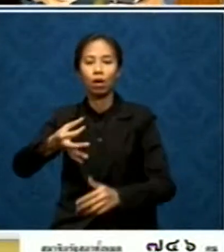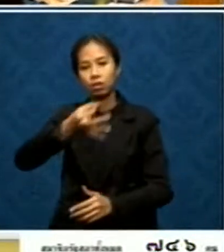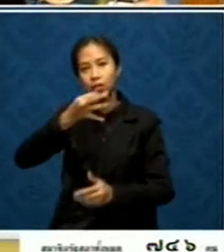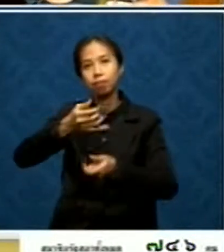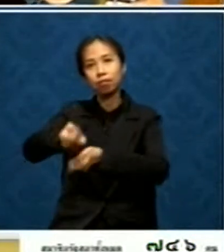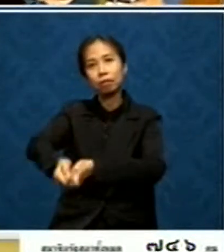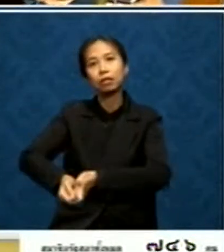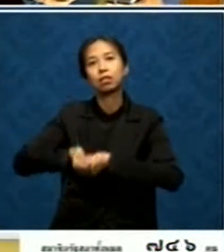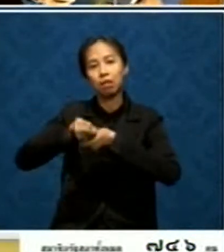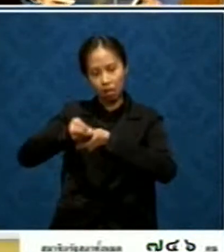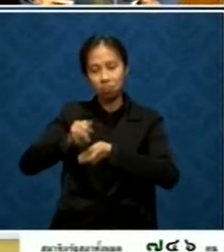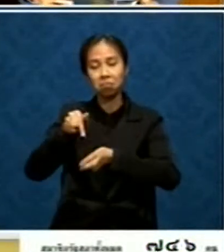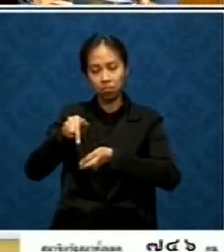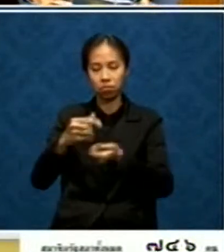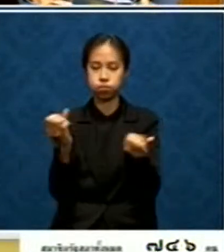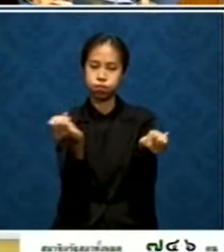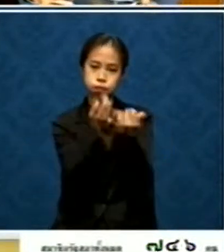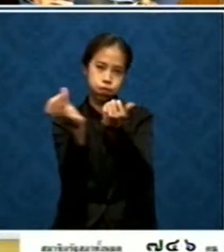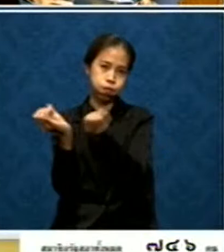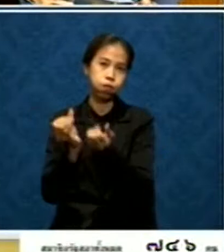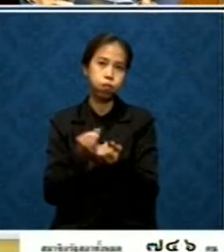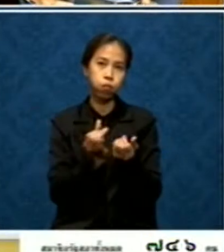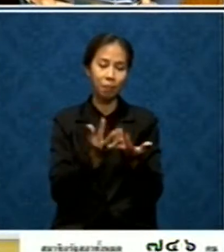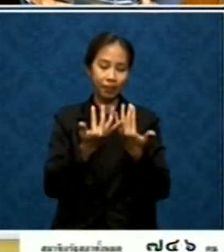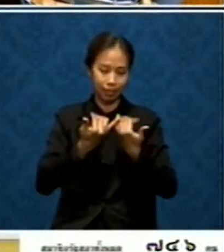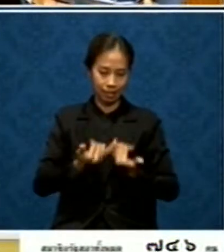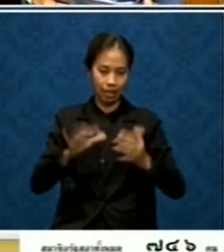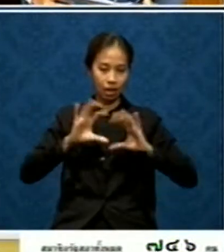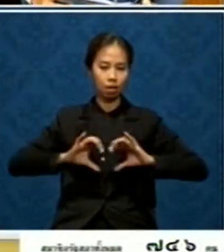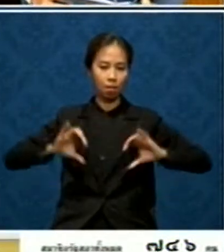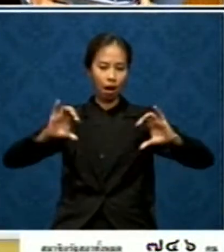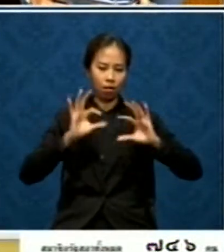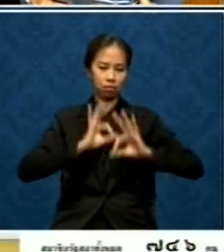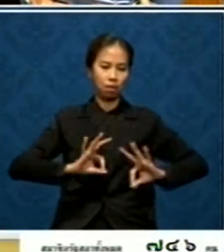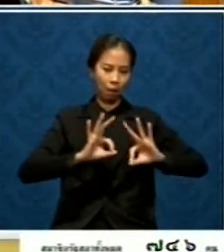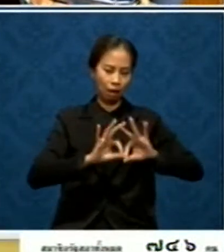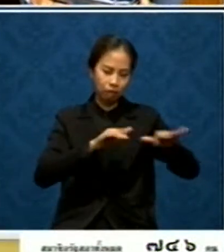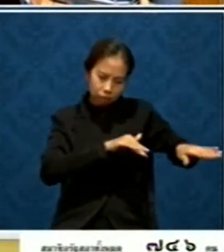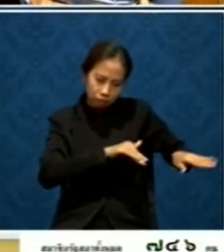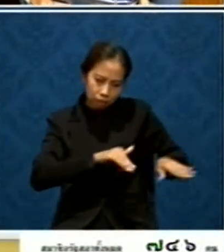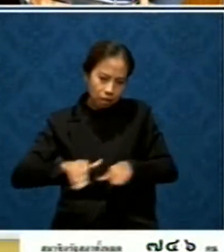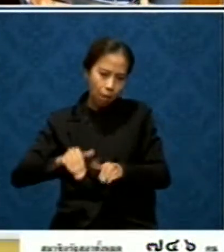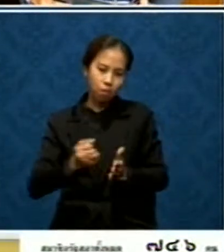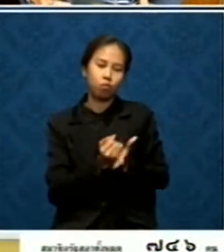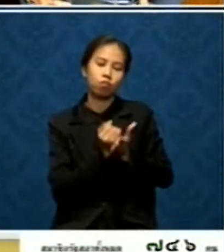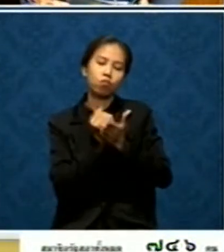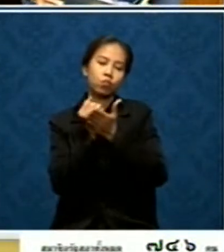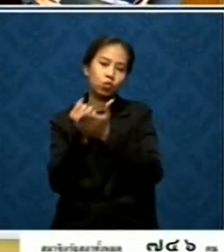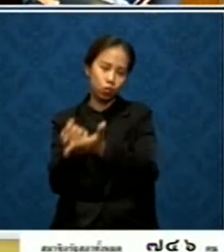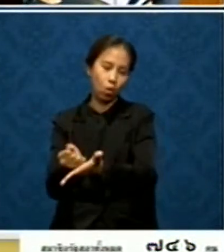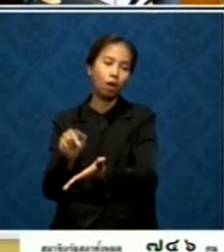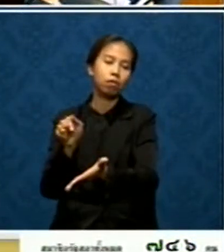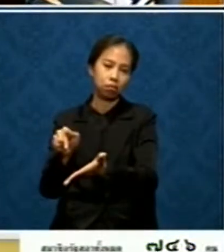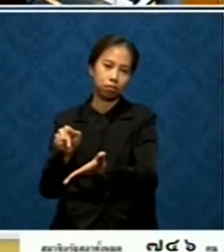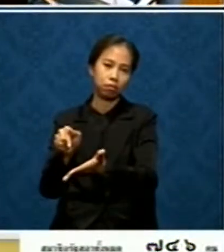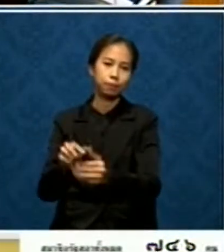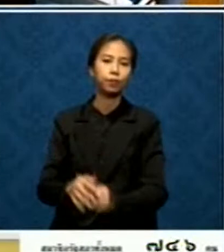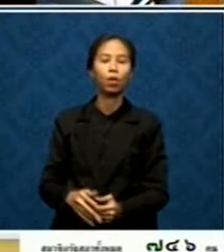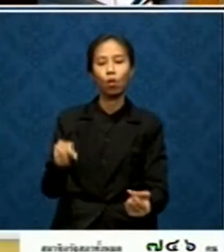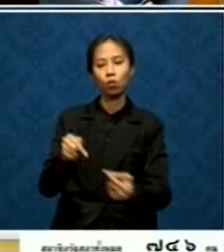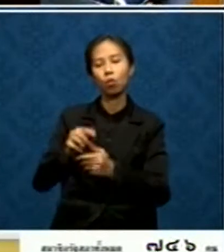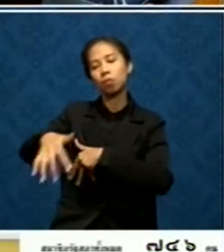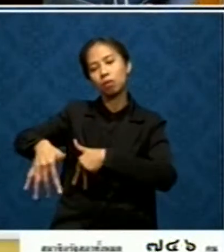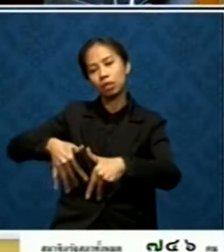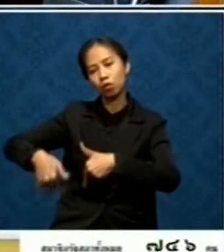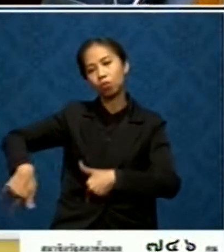จำนวนมากที่รัฐบาลจะต้องเตรียมความพร้อมรับมือเพื่อลดผลกระทบที่รุนแรงต่อเศรษฐกิจและวิถีชีวิตของ